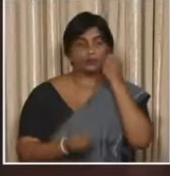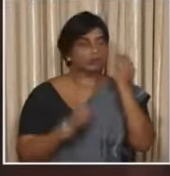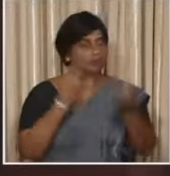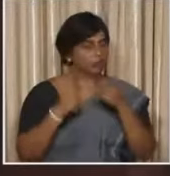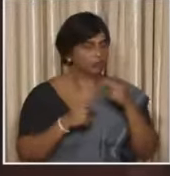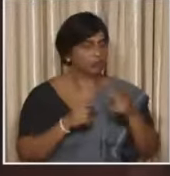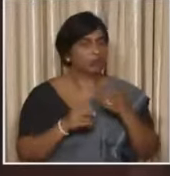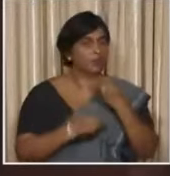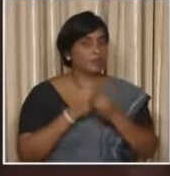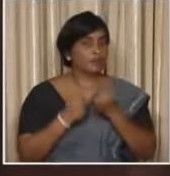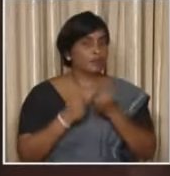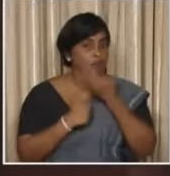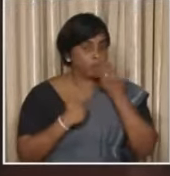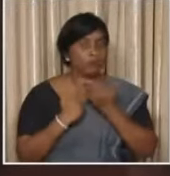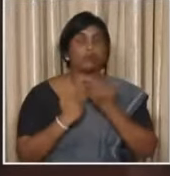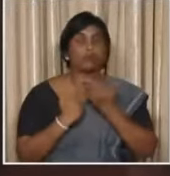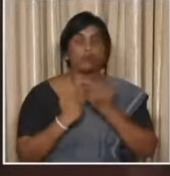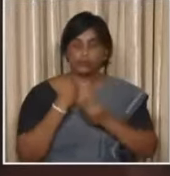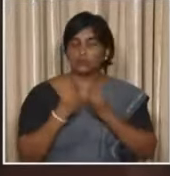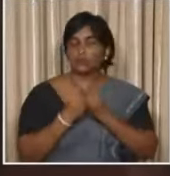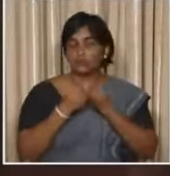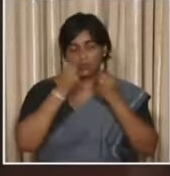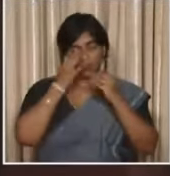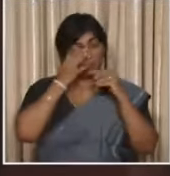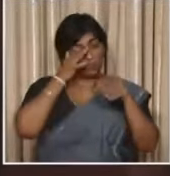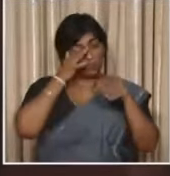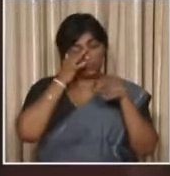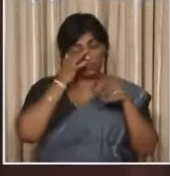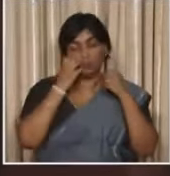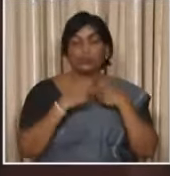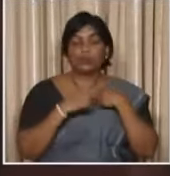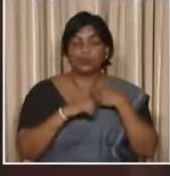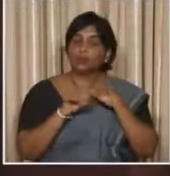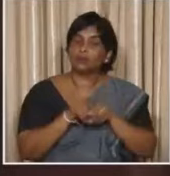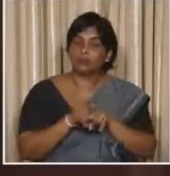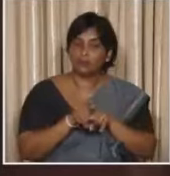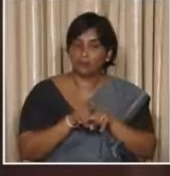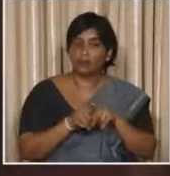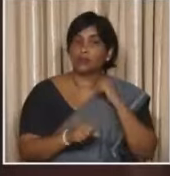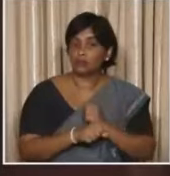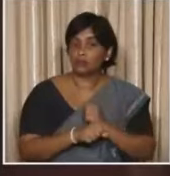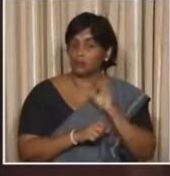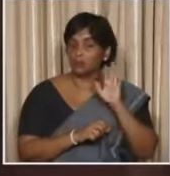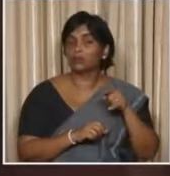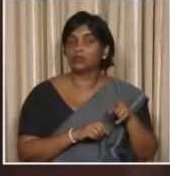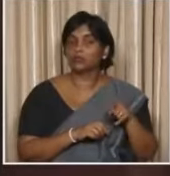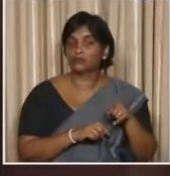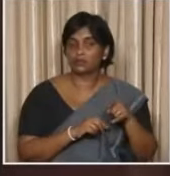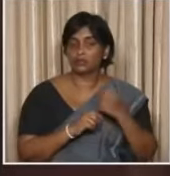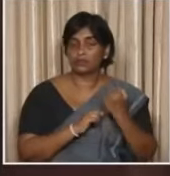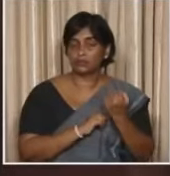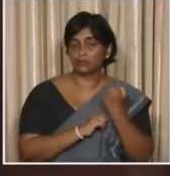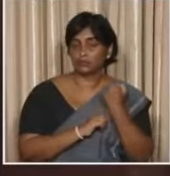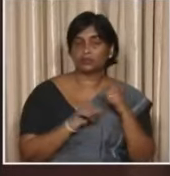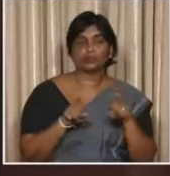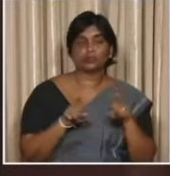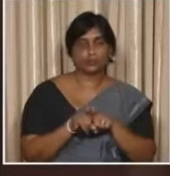ලබා දෙන්න ආයෝජන වලට දෙන්න පුළුවන් ඒව ආයෝජන වලට ලබා දෙන්න සහ රජයේ විසින් මේවා පළවත් ලෙස